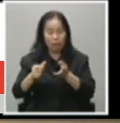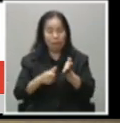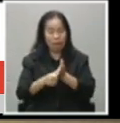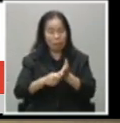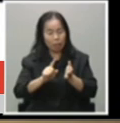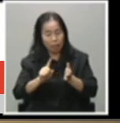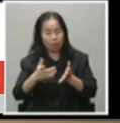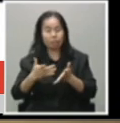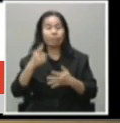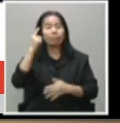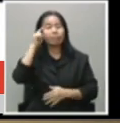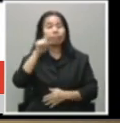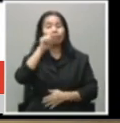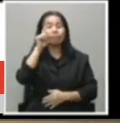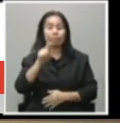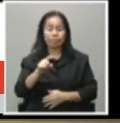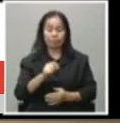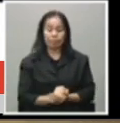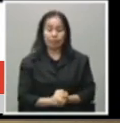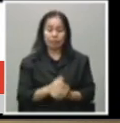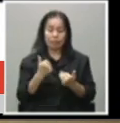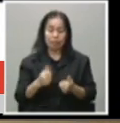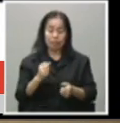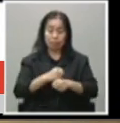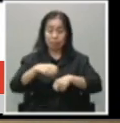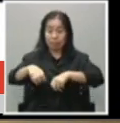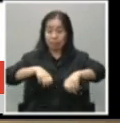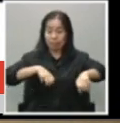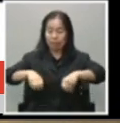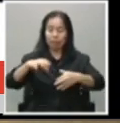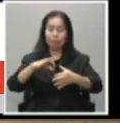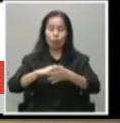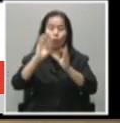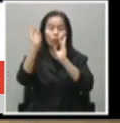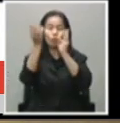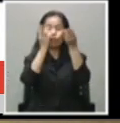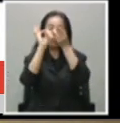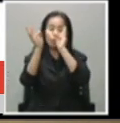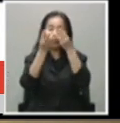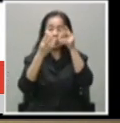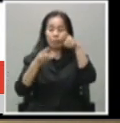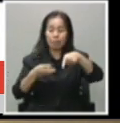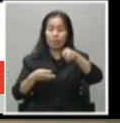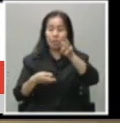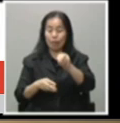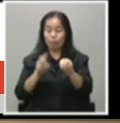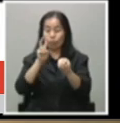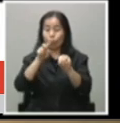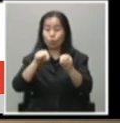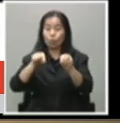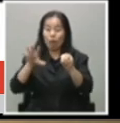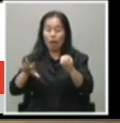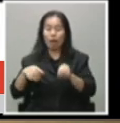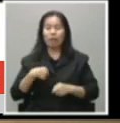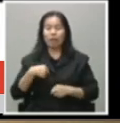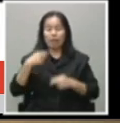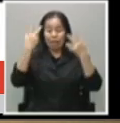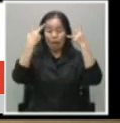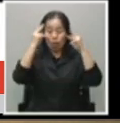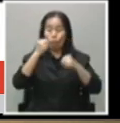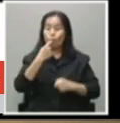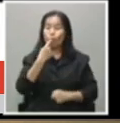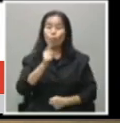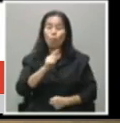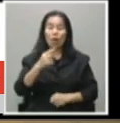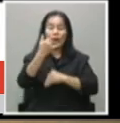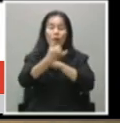ไงในสภาแห่งนี้ความล้มเหลวในการจัดการเรื่องฝุ่นค่ะท่านบอกว่าฝุ่นมันมาจากนอกประเทศจะให้ท่านทำยังไง